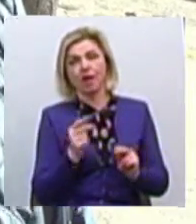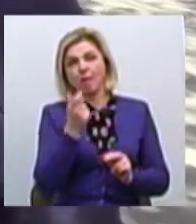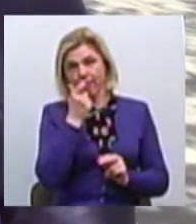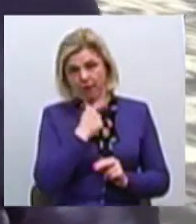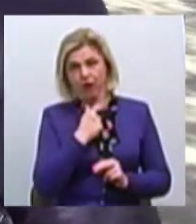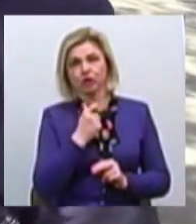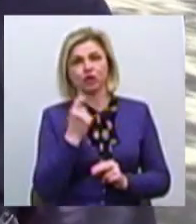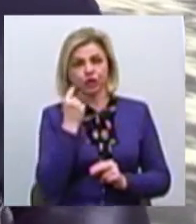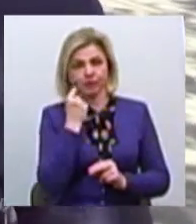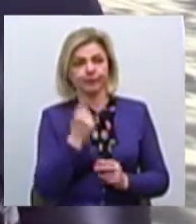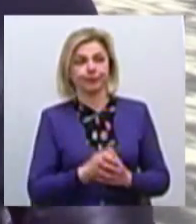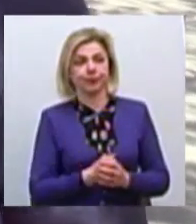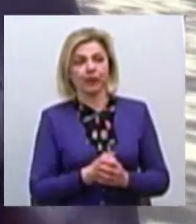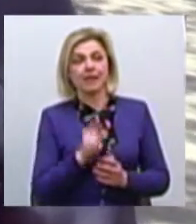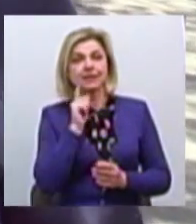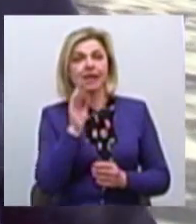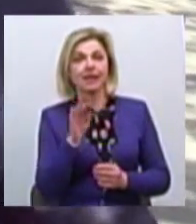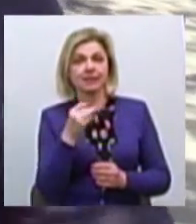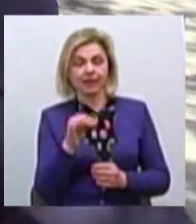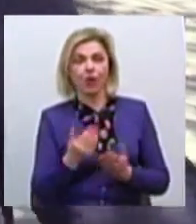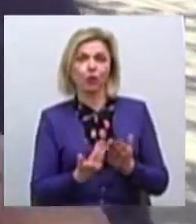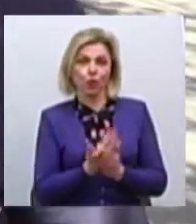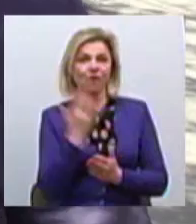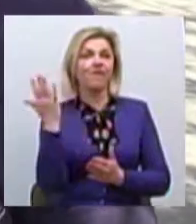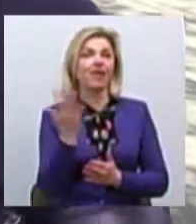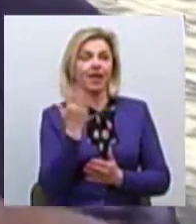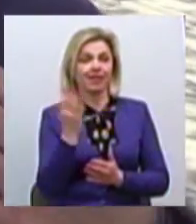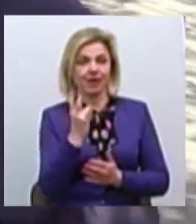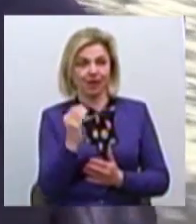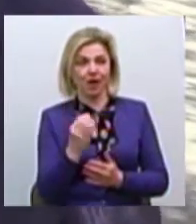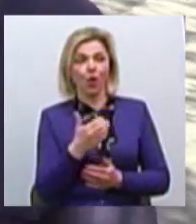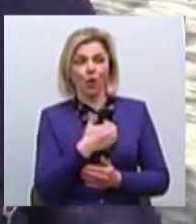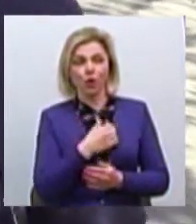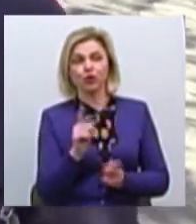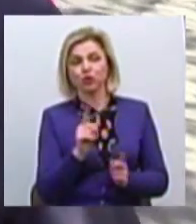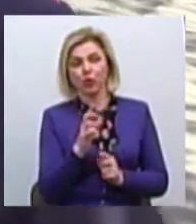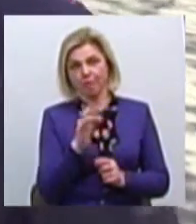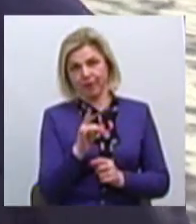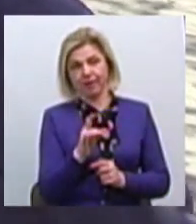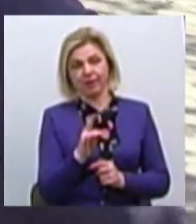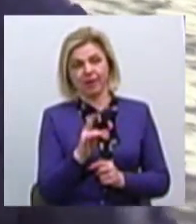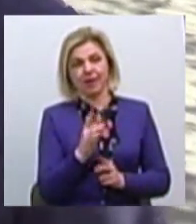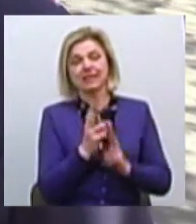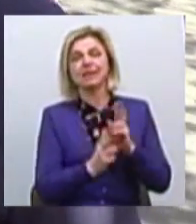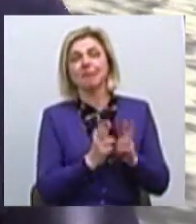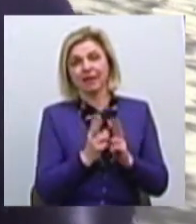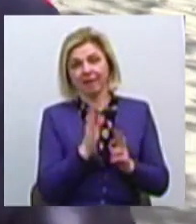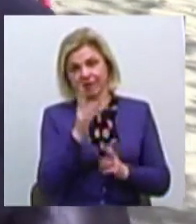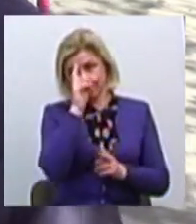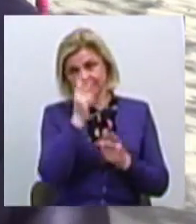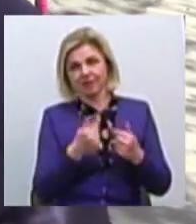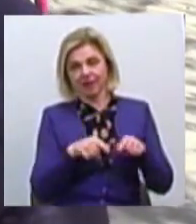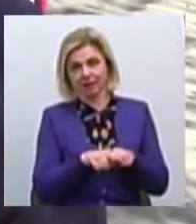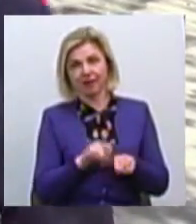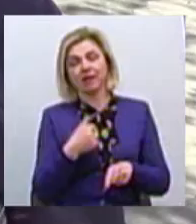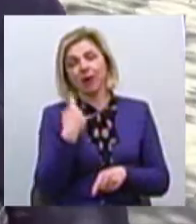порядочним. Зеленський, звісно ж. Нове віяння, но хочеться щось, щоб було змінилося в країні. Ну, я думаю,